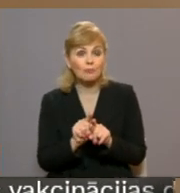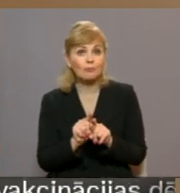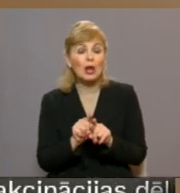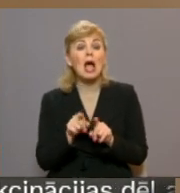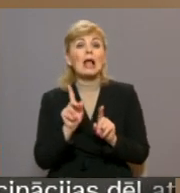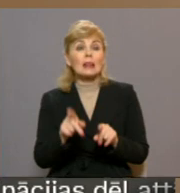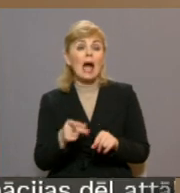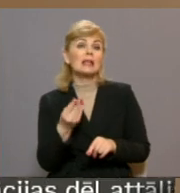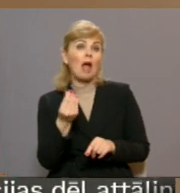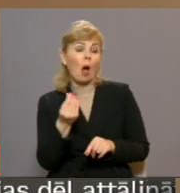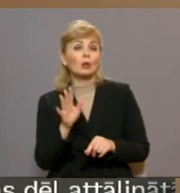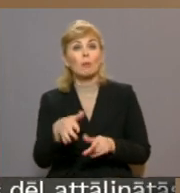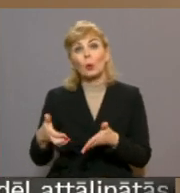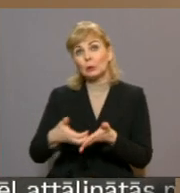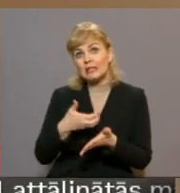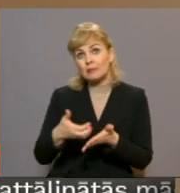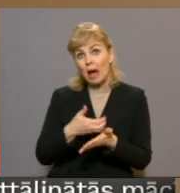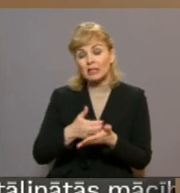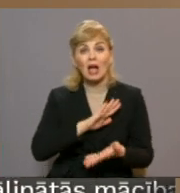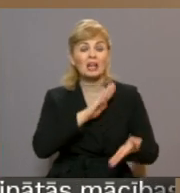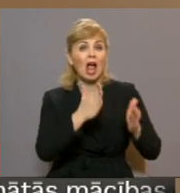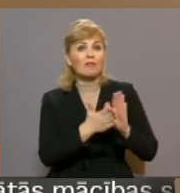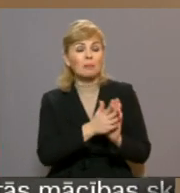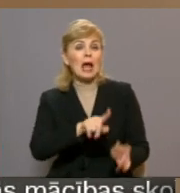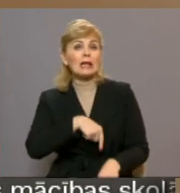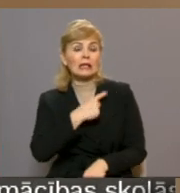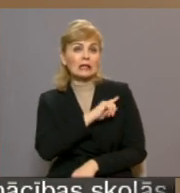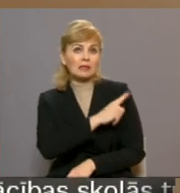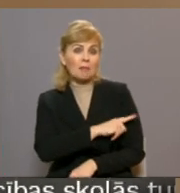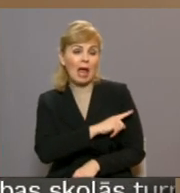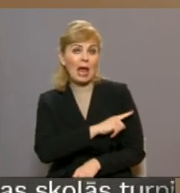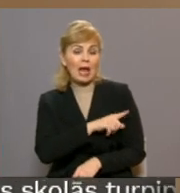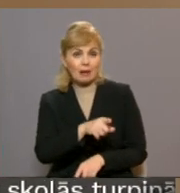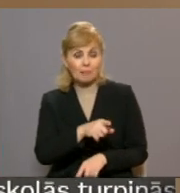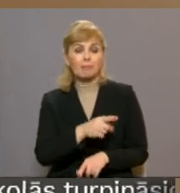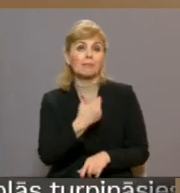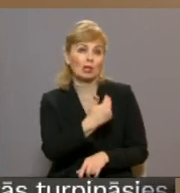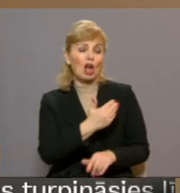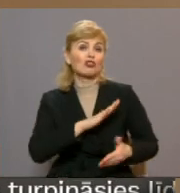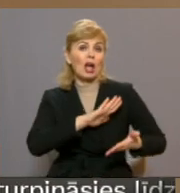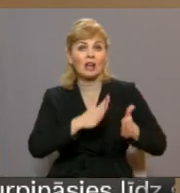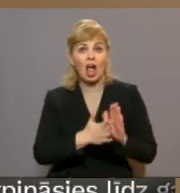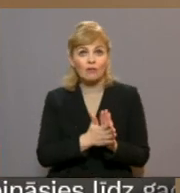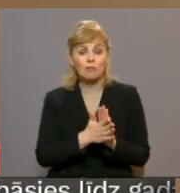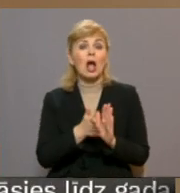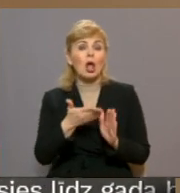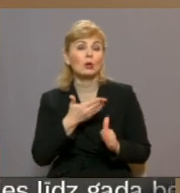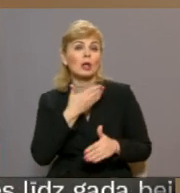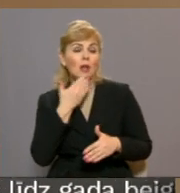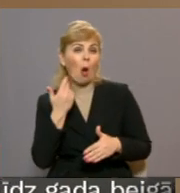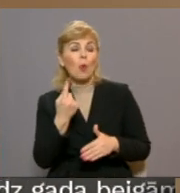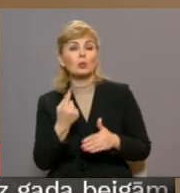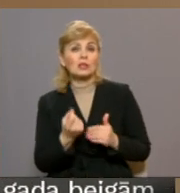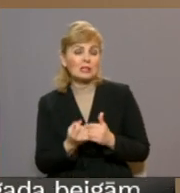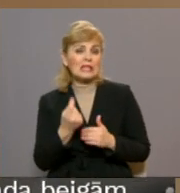līdzekļi tiktu izmantoti reformām, ilgtspējīgām reformām. Es domāju, ka tas ir diezgan liels izaicinājums tik